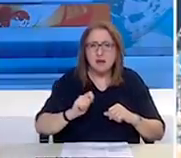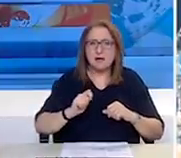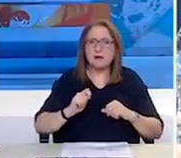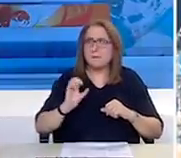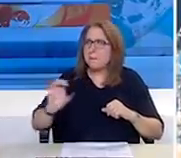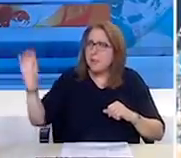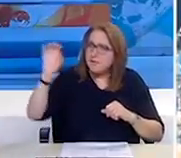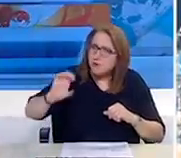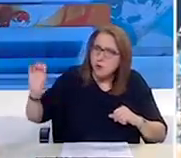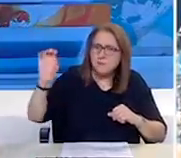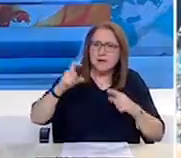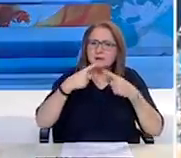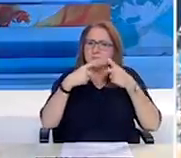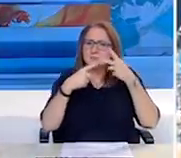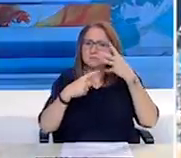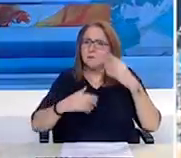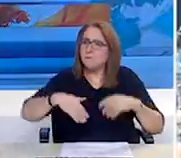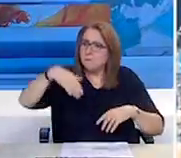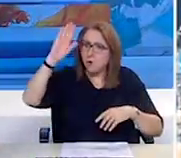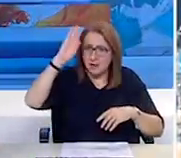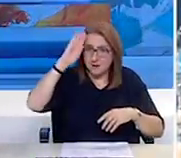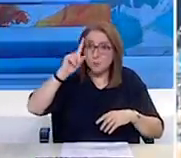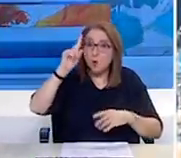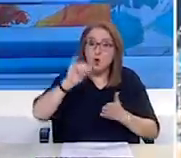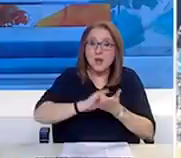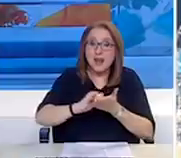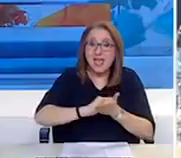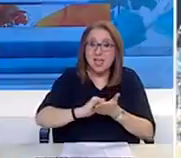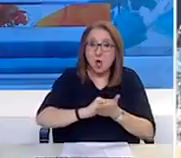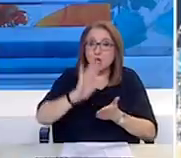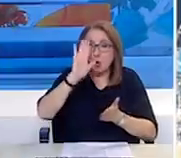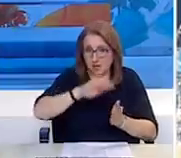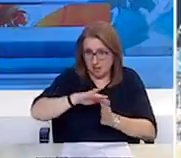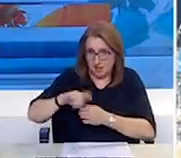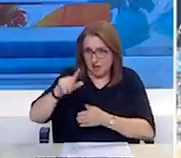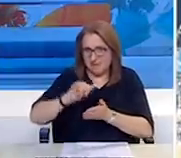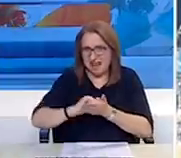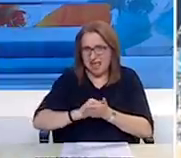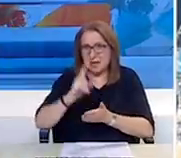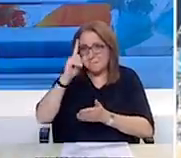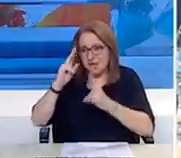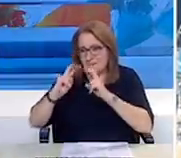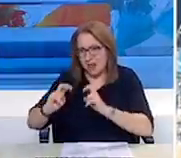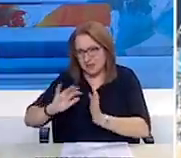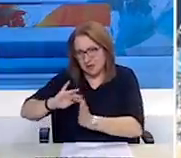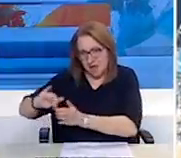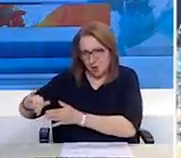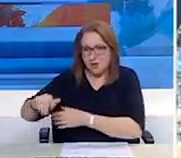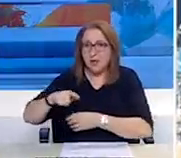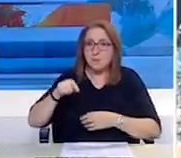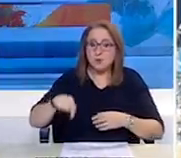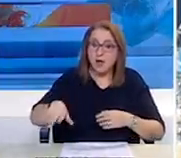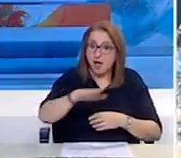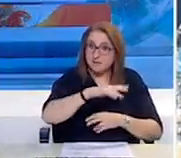περιοχές της Ευρώπης και άλλες περιοχές της Βόρειας Αμερικής πλην της Νέας Υόρκης, στην οποία επικεντρώθηκε μία μελέτη. Και κάθε μελέτη από αυτές έχει και διαφορετικό